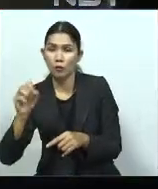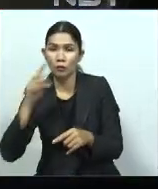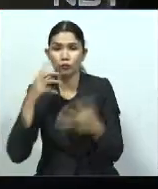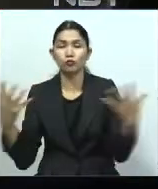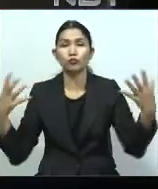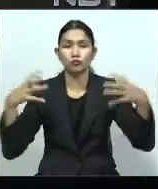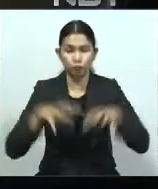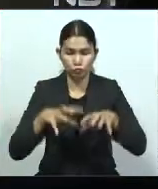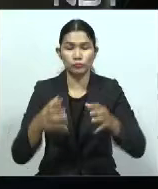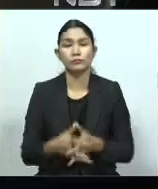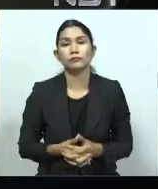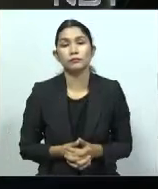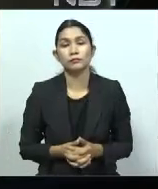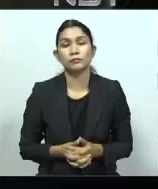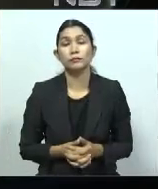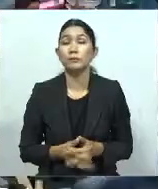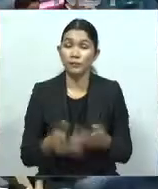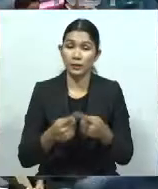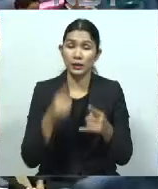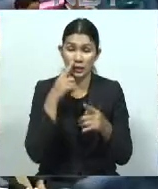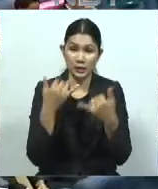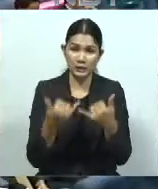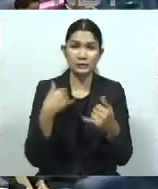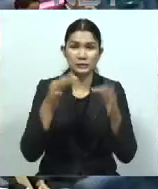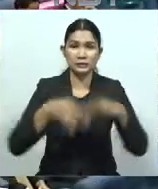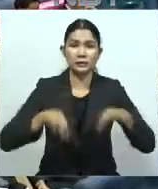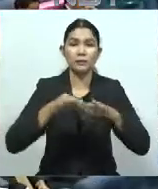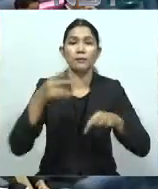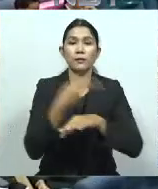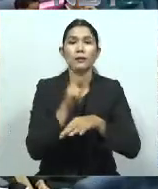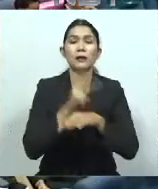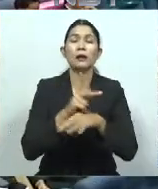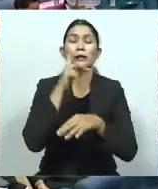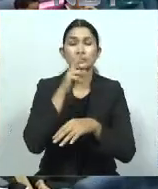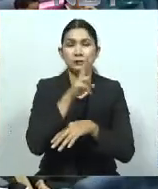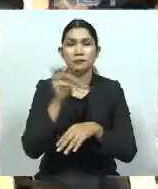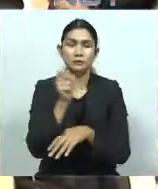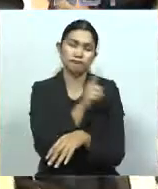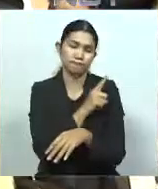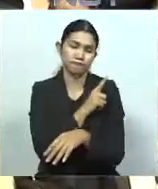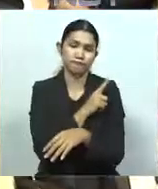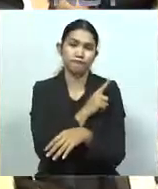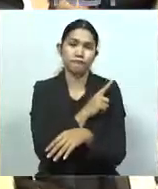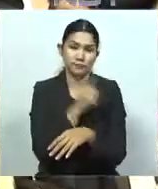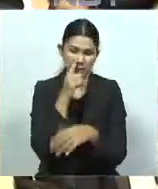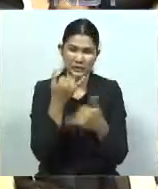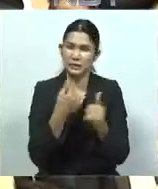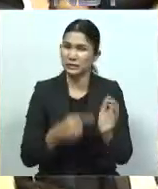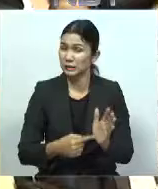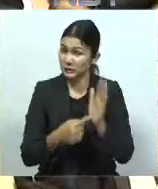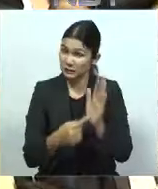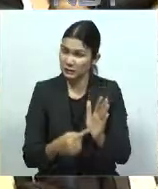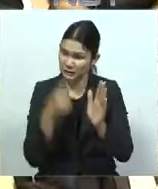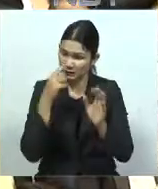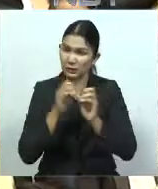มกันนายสรศักดิ์บอกว่าขึ้นอยู่กับประธานสภาผู้แทนราษฎรเป็นผู้กำหนดนะครับเบื้องต้นเห็นว่ายังค